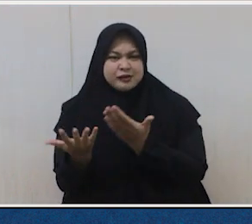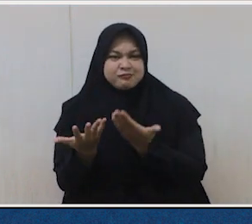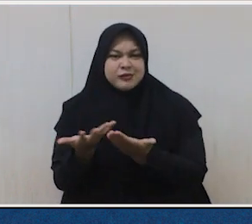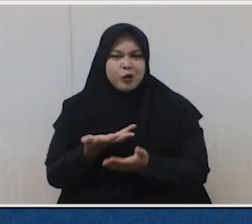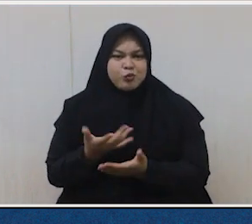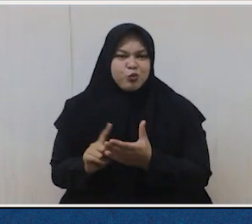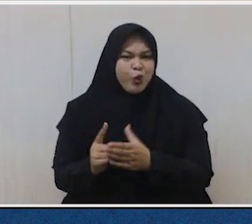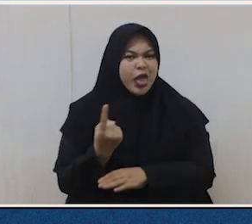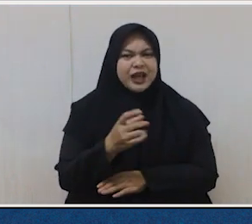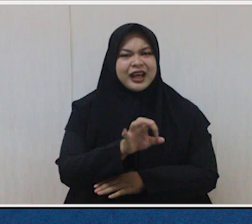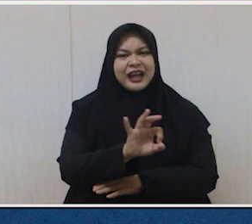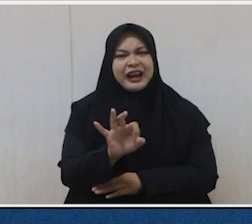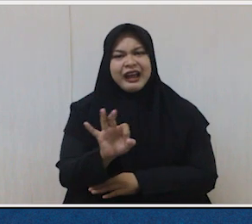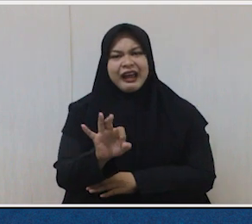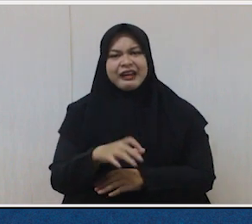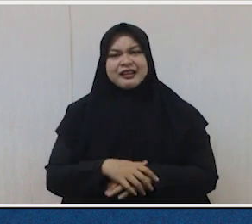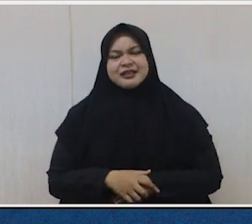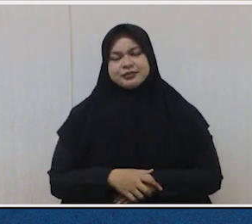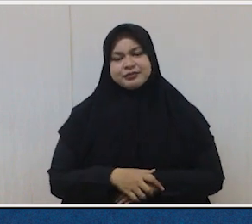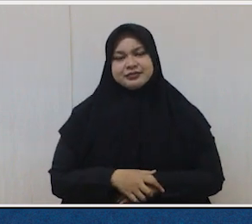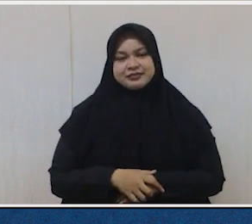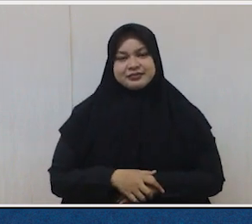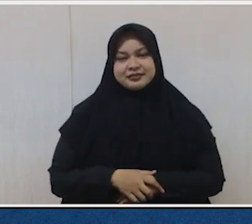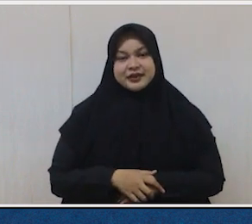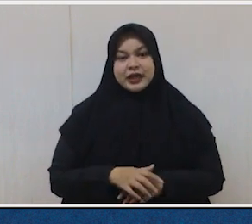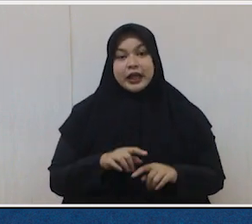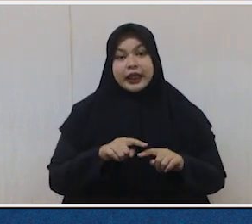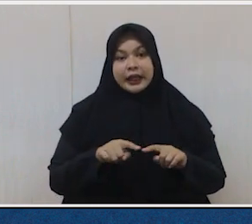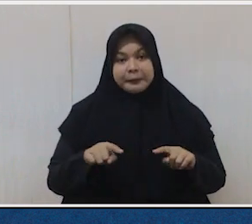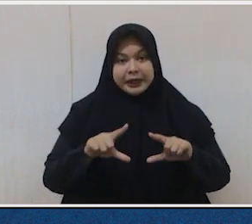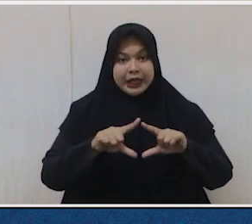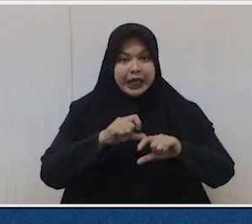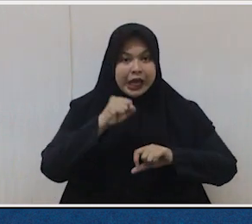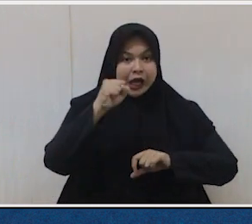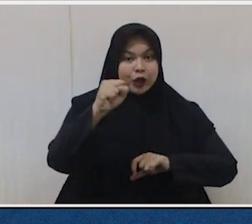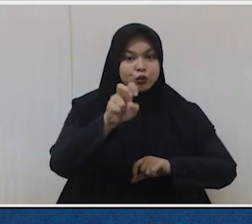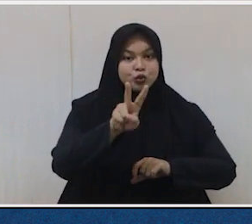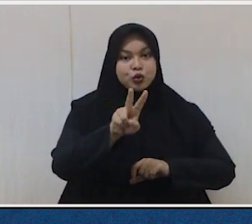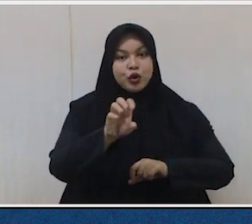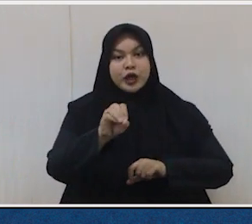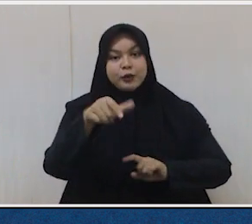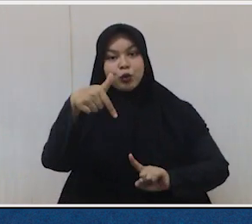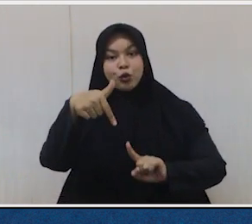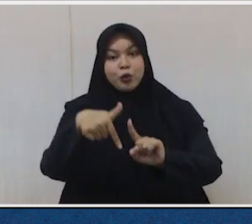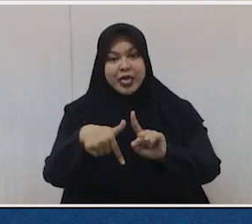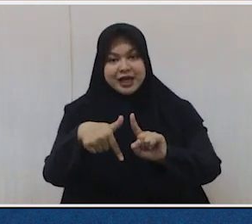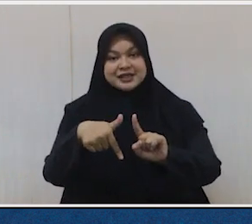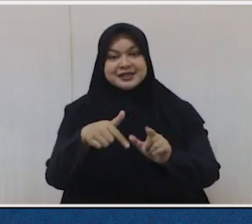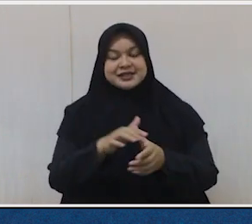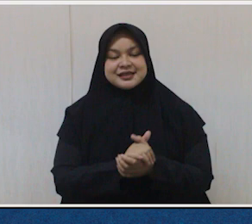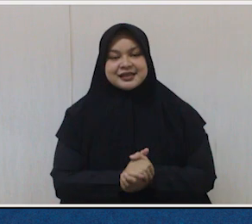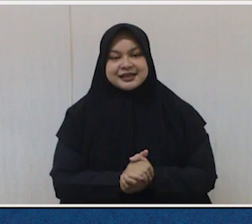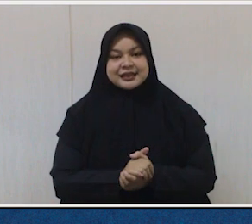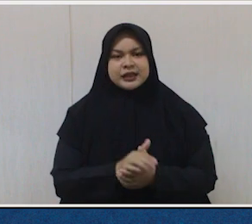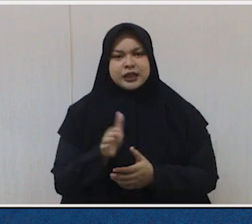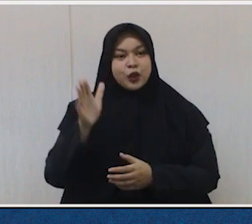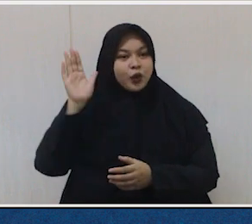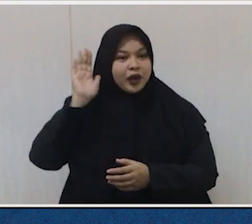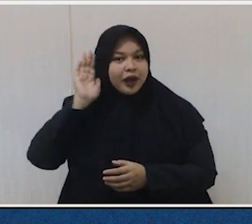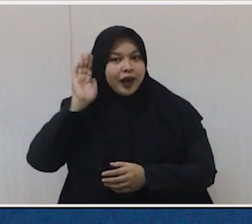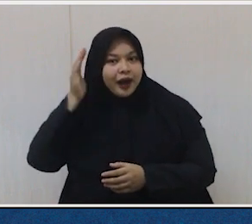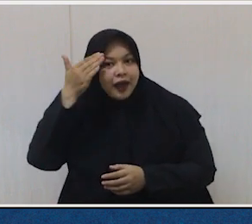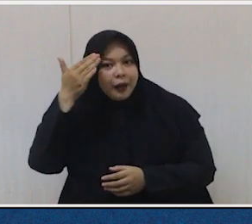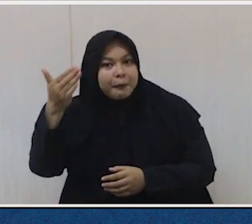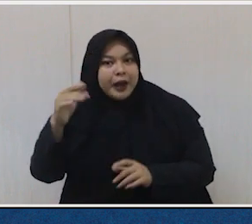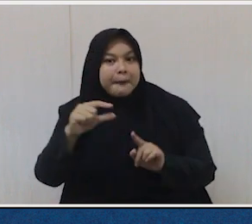memulai nah tapi pada Agustus e 2017 itu itu terdengar kabar